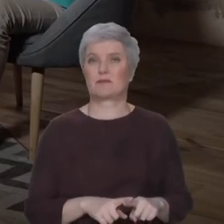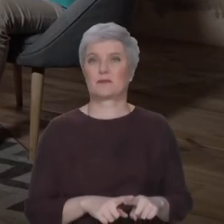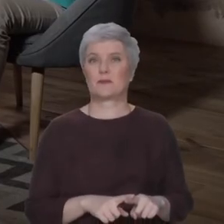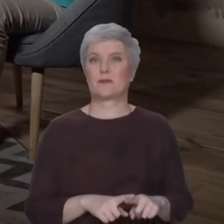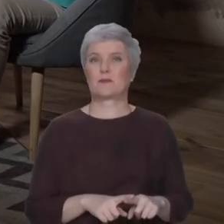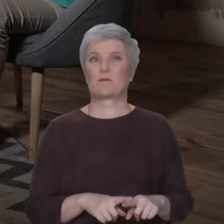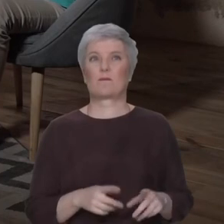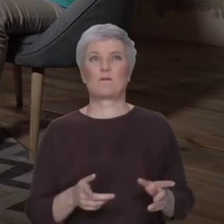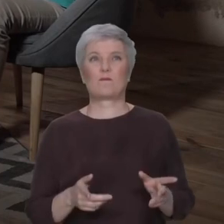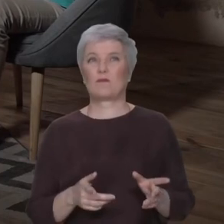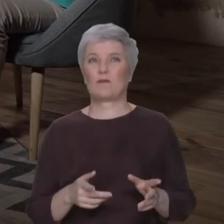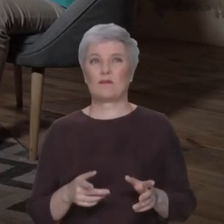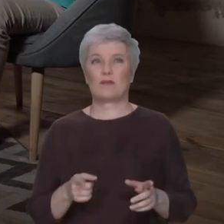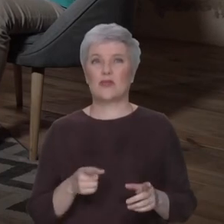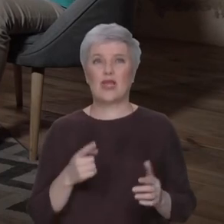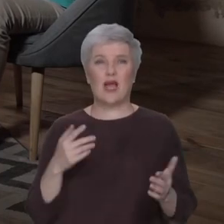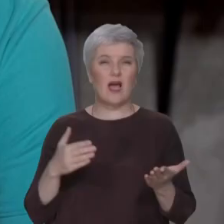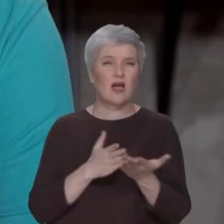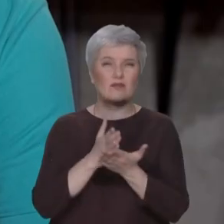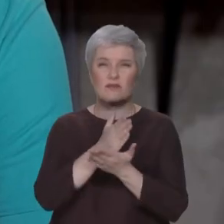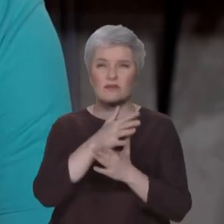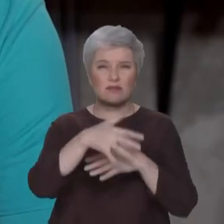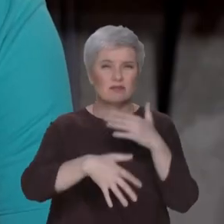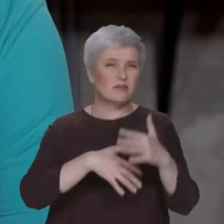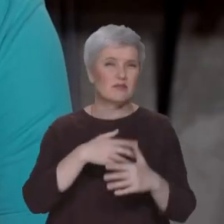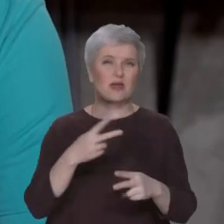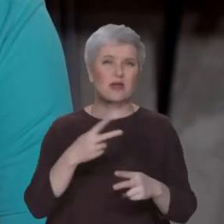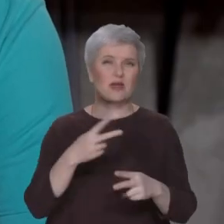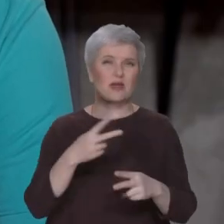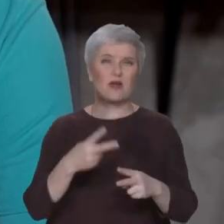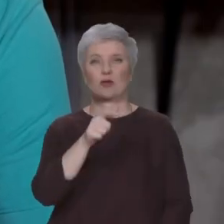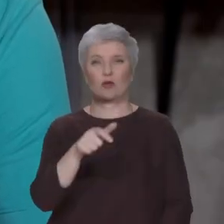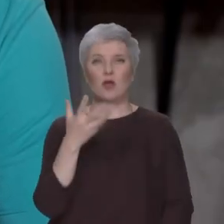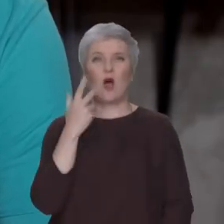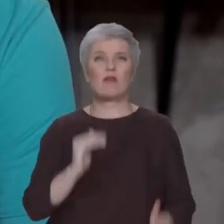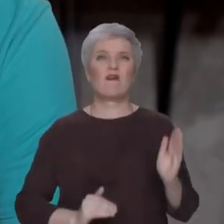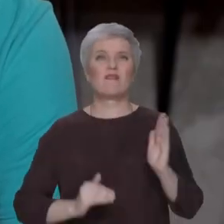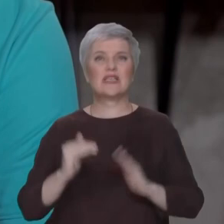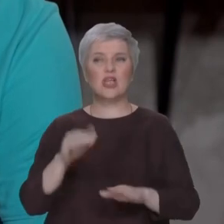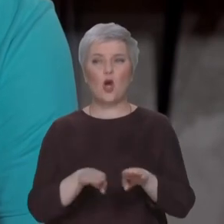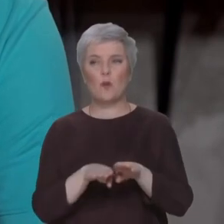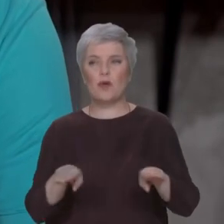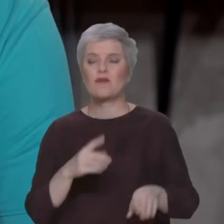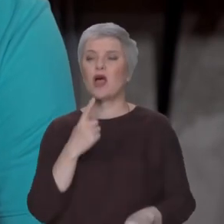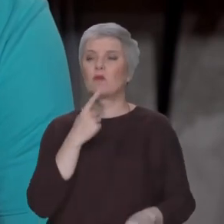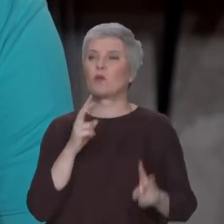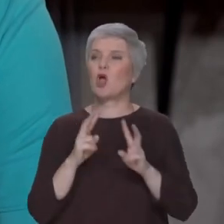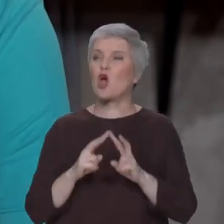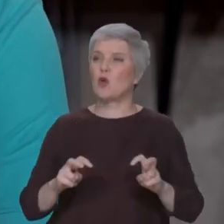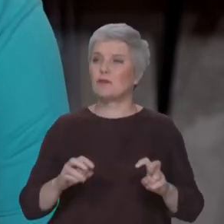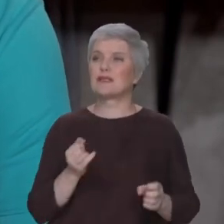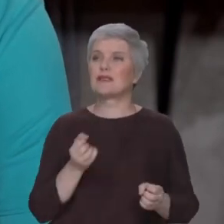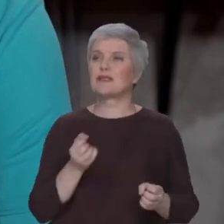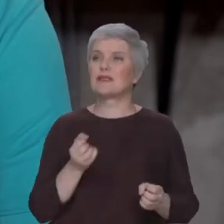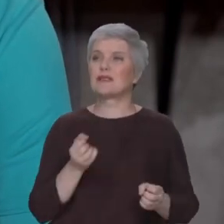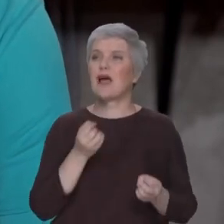ось такі манівці безграмотних людей, коли на досить високому рівні пробують розібратися з хорошими русскими. Хороші